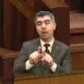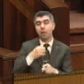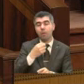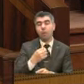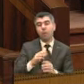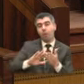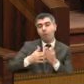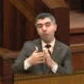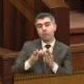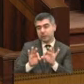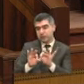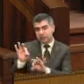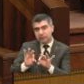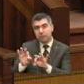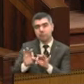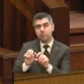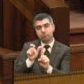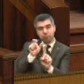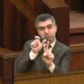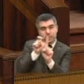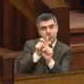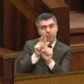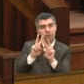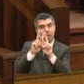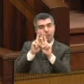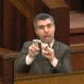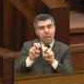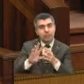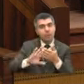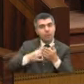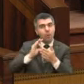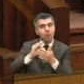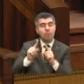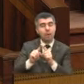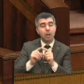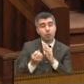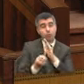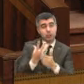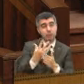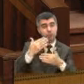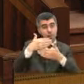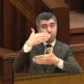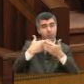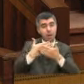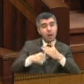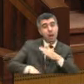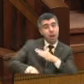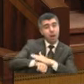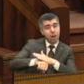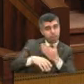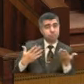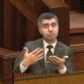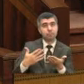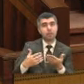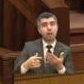والتدبير والمسؤوليه ديال المحاسبه، ما يمكنش حنايا نعدلوا ملعب، لان كنشوفوا حنا على انه يعني في